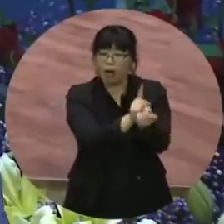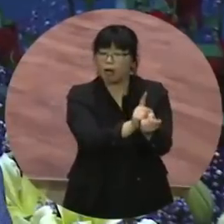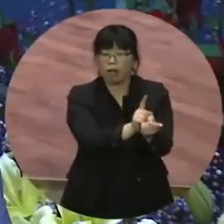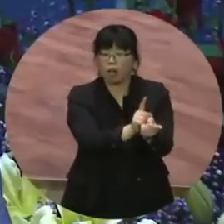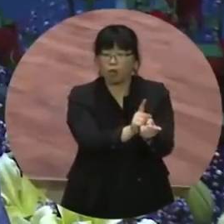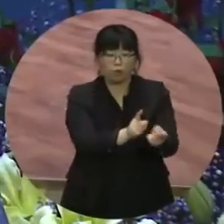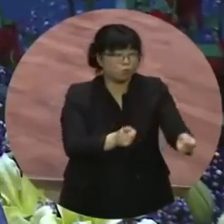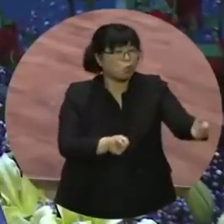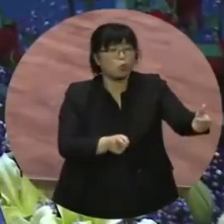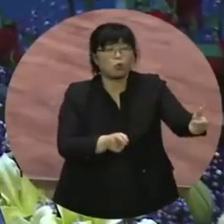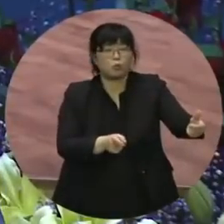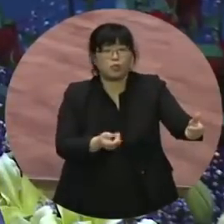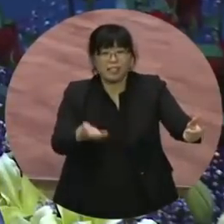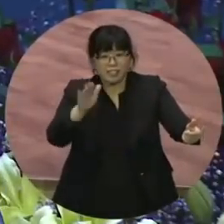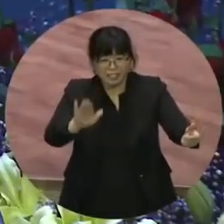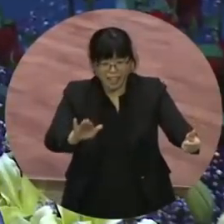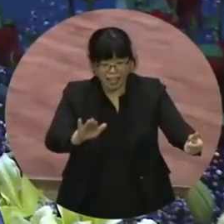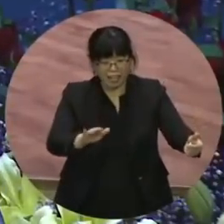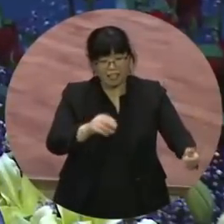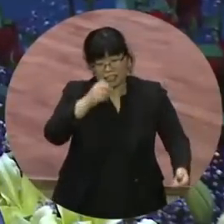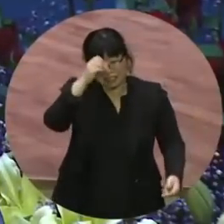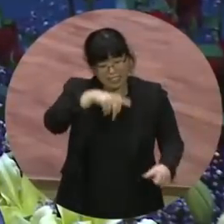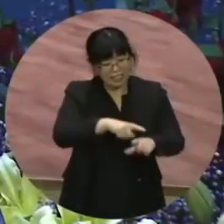1500배라. 그 전문가가 그러더라니까.